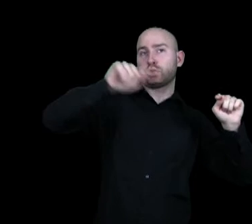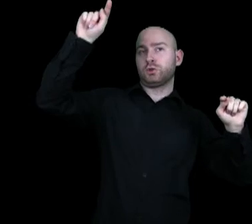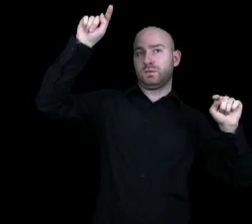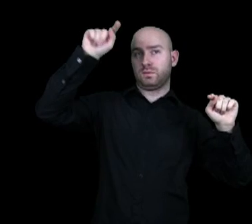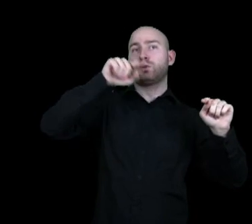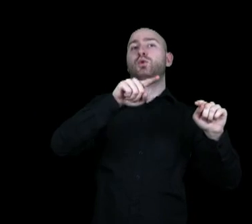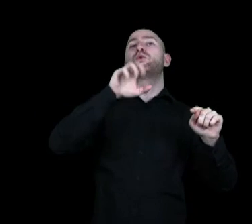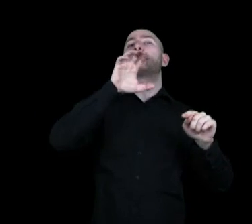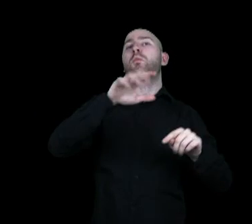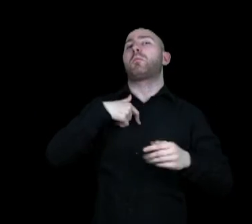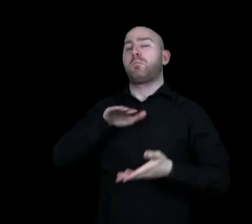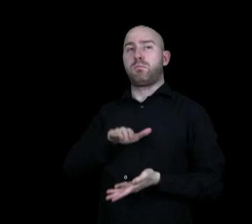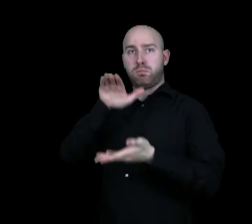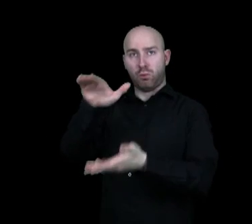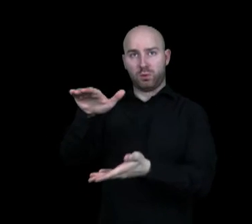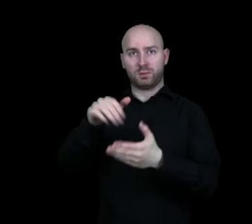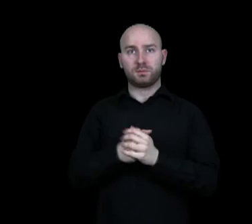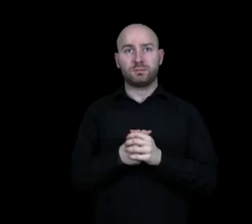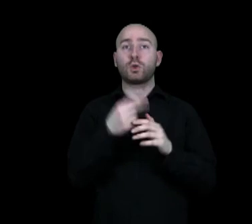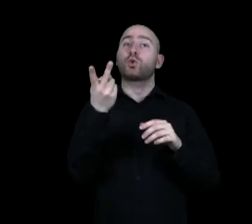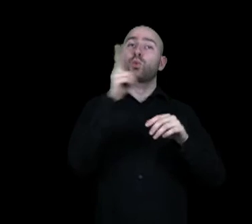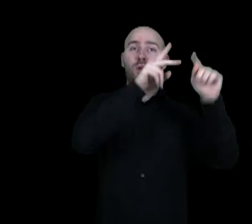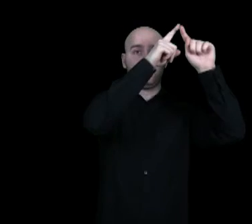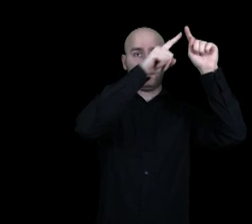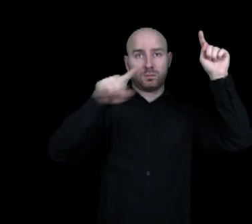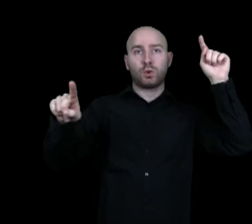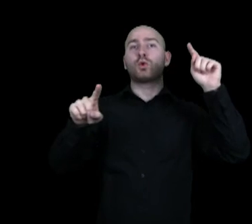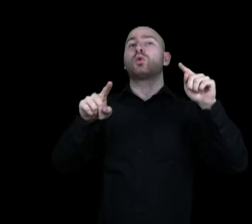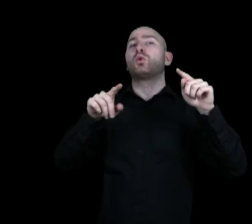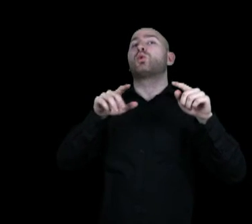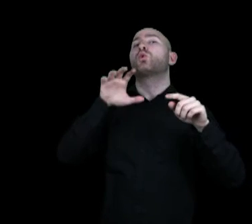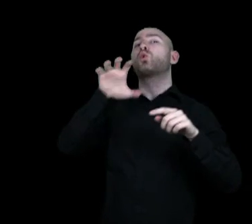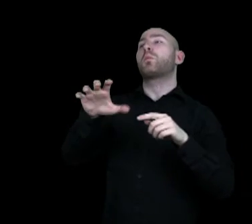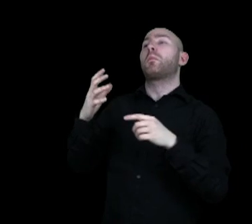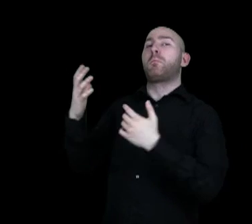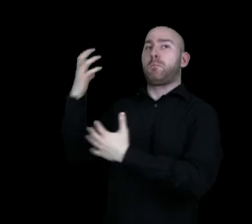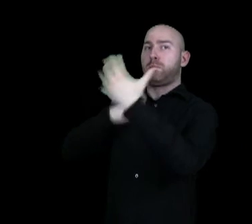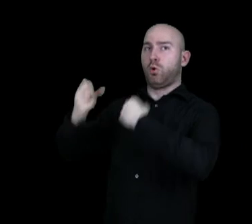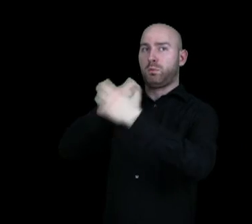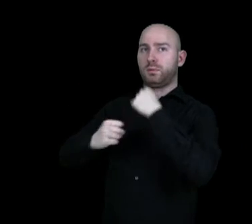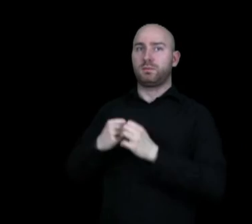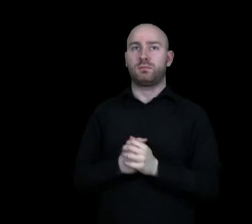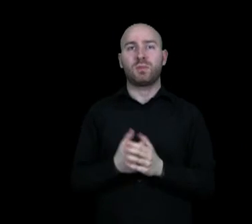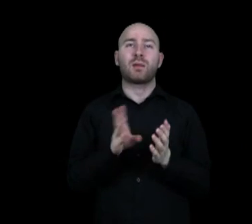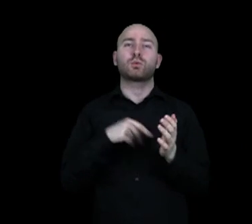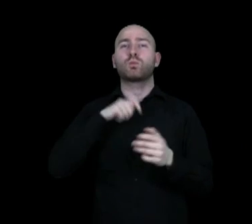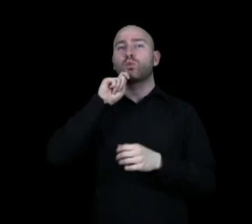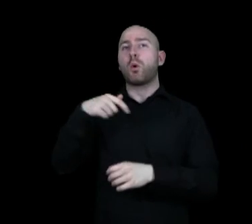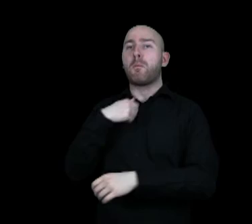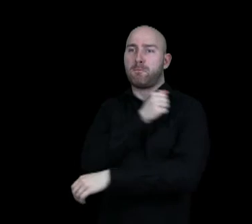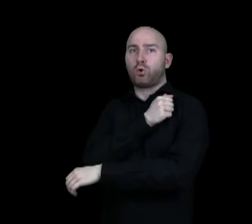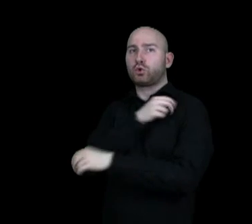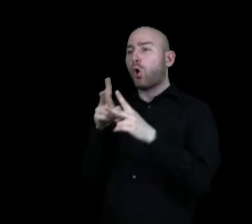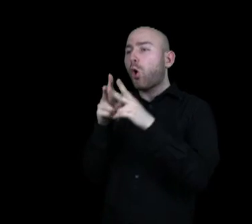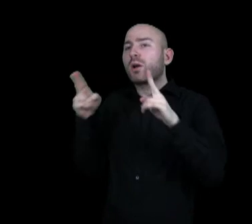podaży. A to będzie krzywa popytu. Powiedzmy, że to są pożyczki krótkookresowe, ale to są szczegóły, w które nie